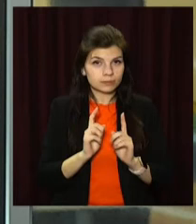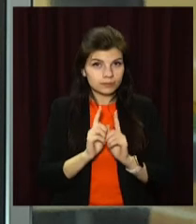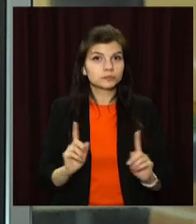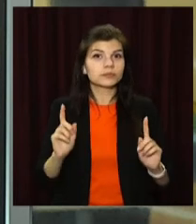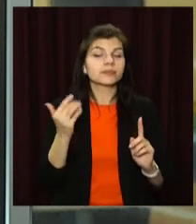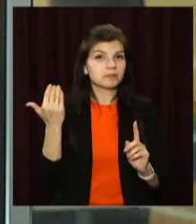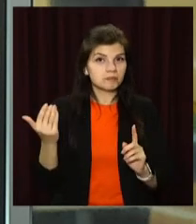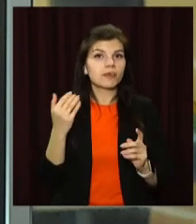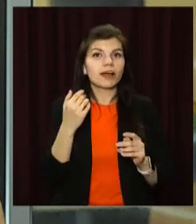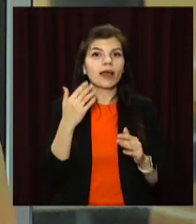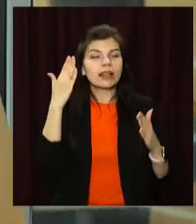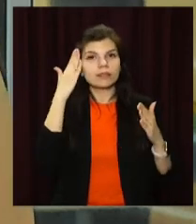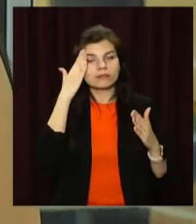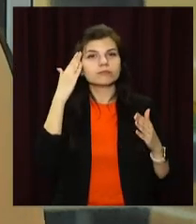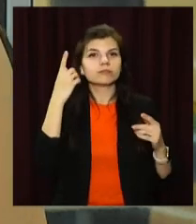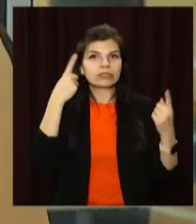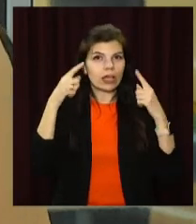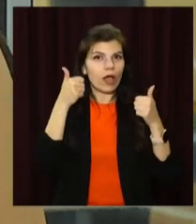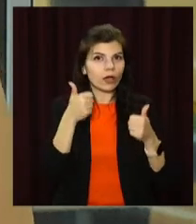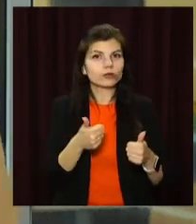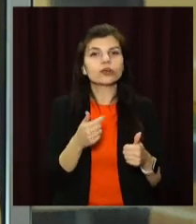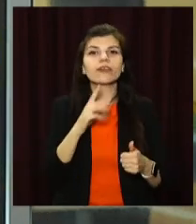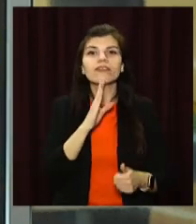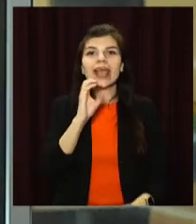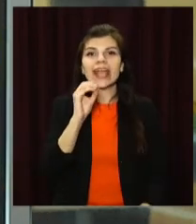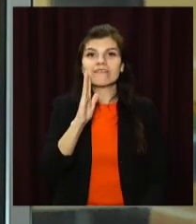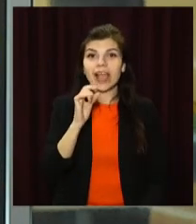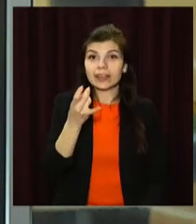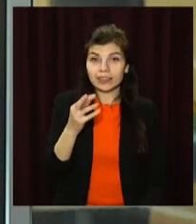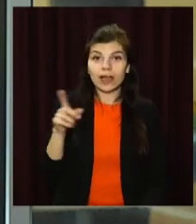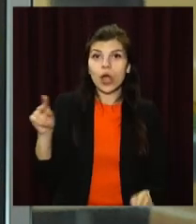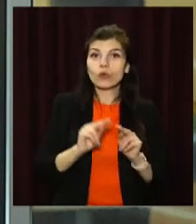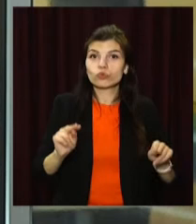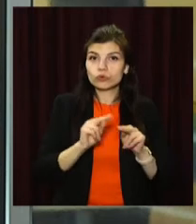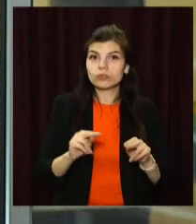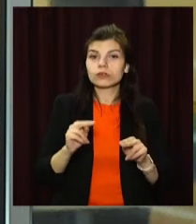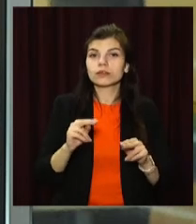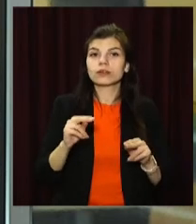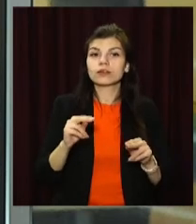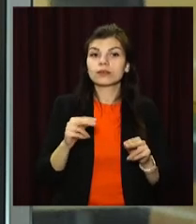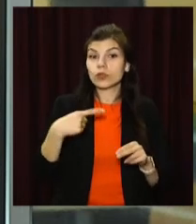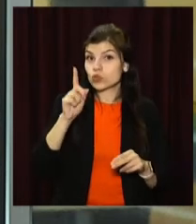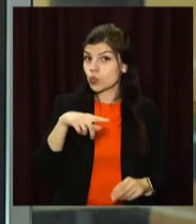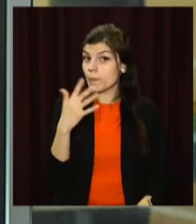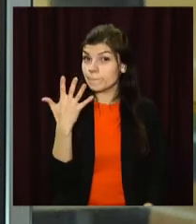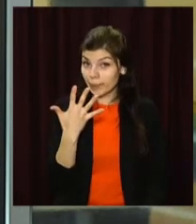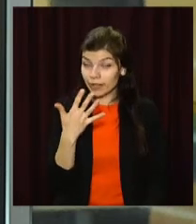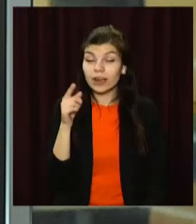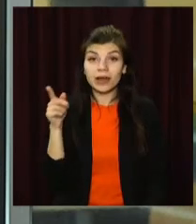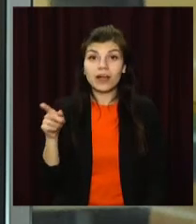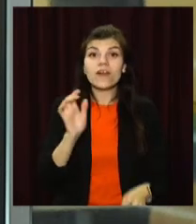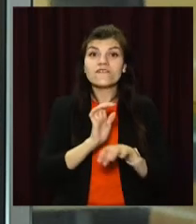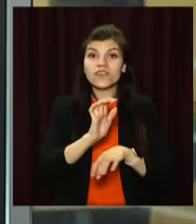і талановиті викладачі. Наприклад, Євгенія Гріцева, викладачка мистецької школи номер 5,